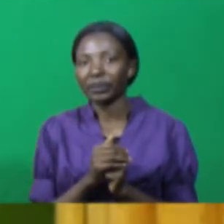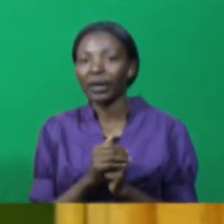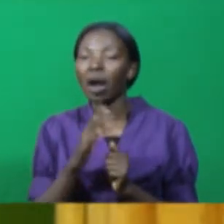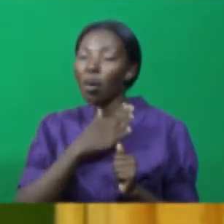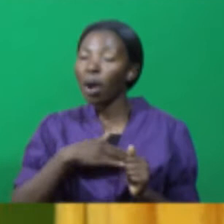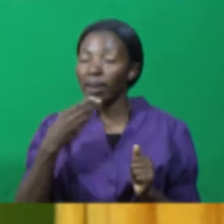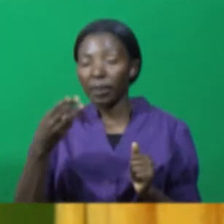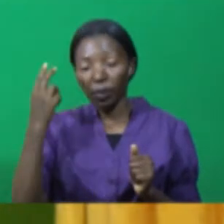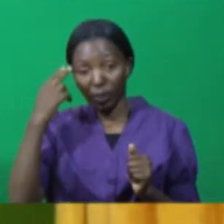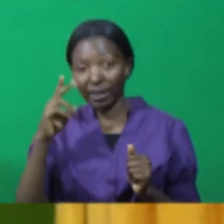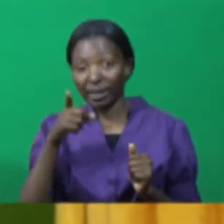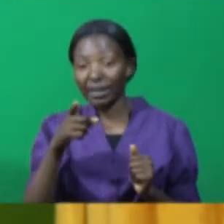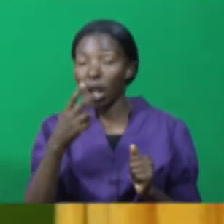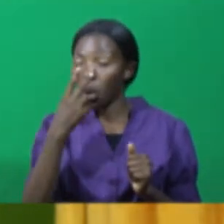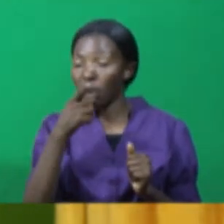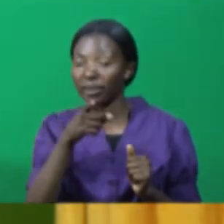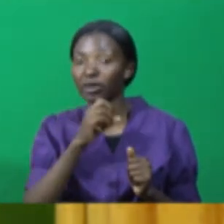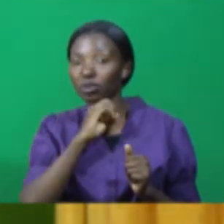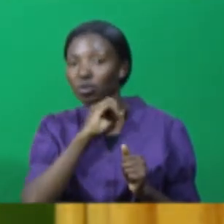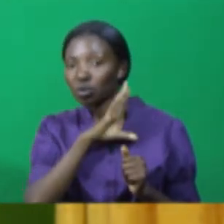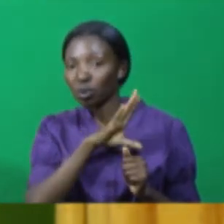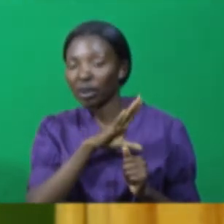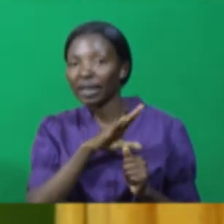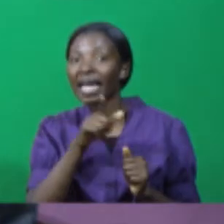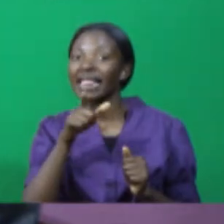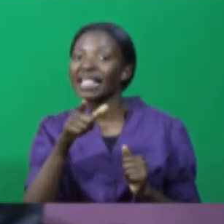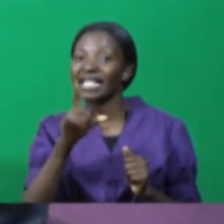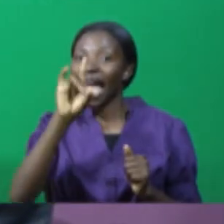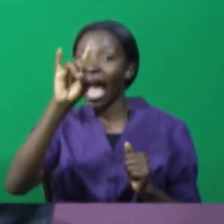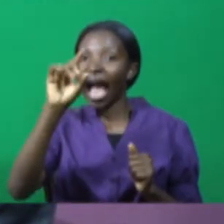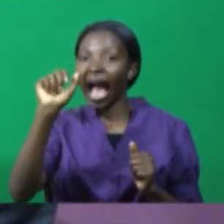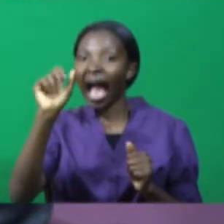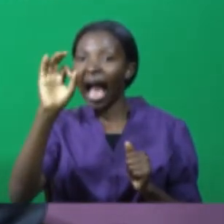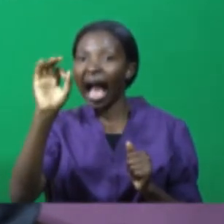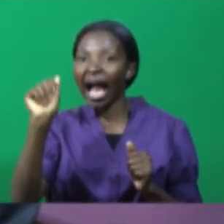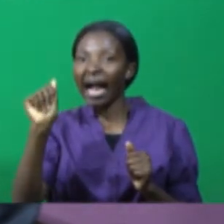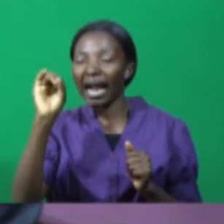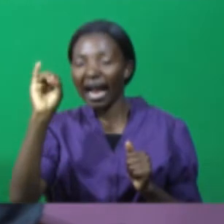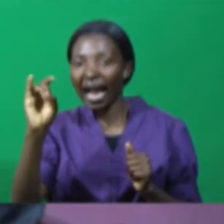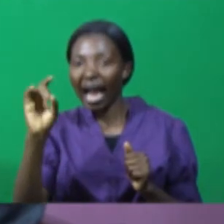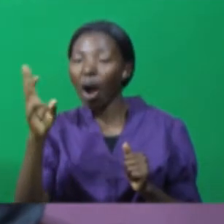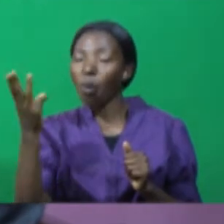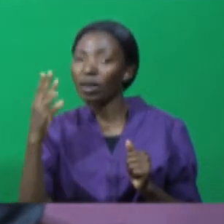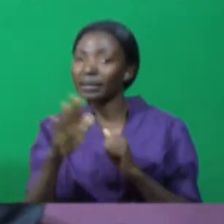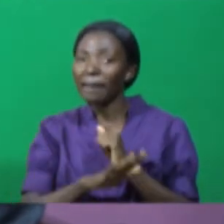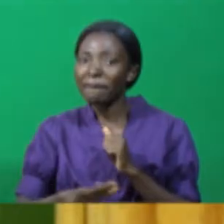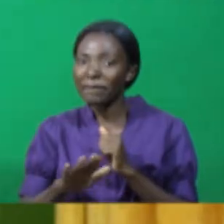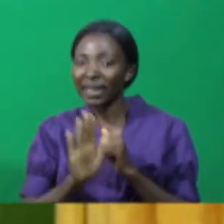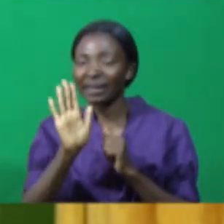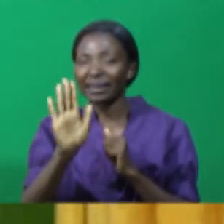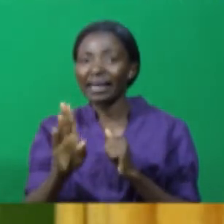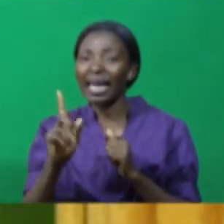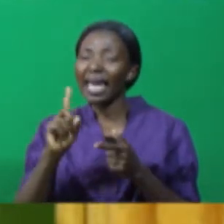tarisa zvakanaka. Tarisa zvakaitika panapa. Kune yaitwa musikana webasa. Musikana webasa. Ende ashungurudzika.